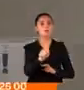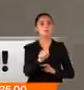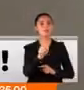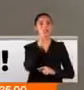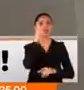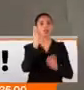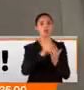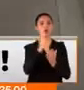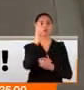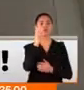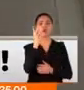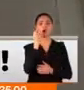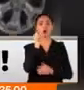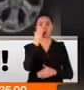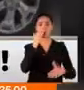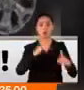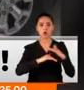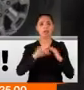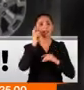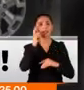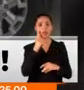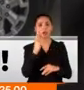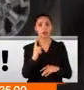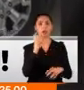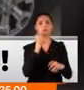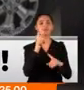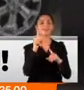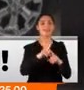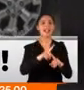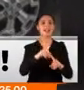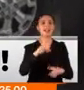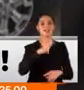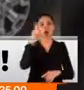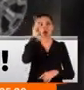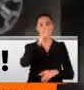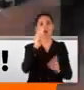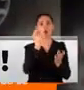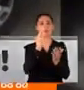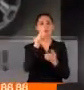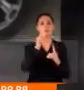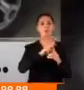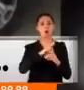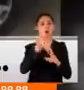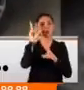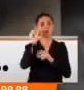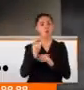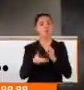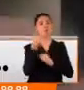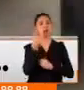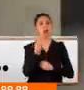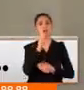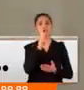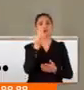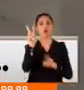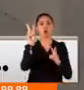Zavallı köpek 4 gün yoğun bakımda kaldı. İddialara göre tehlikeli olduğu gerekçesiyle polis uyutulmasının daha iyi olacağı konusunda